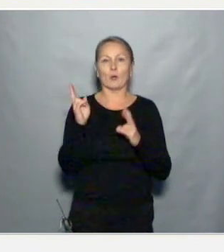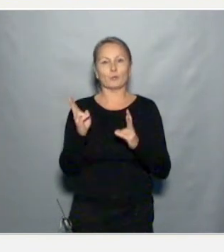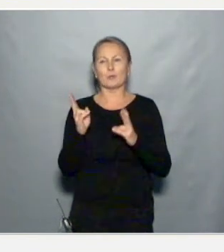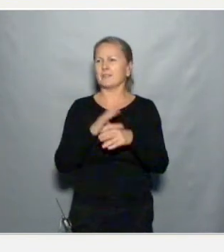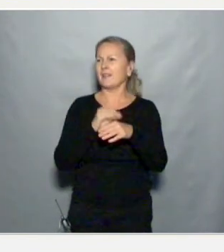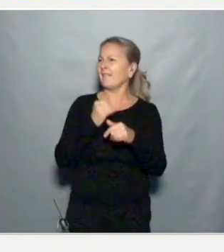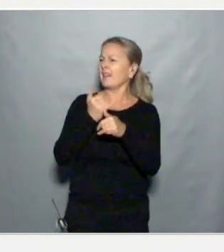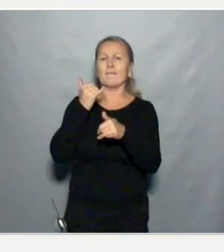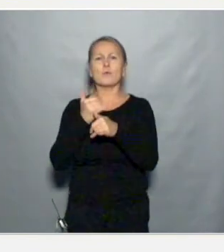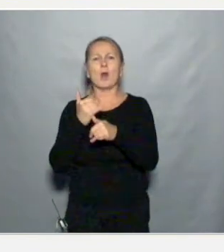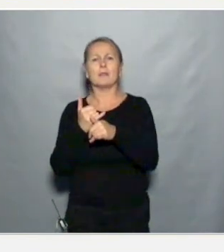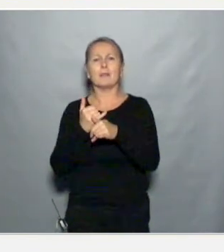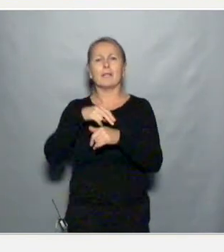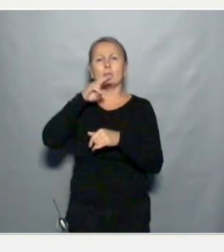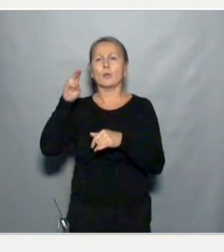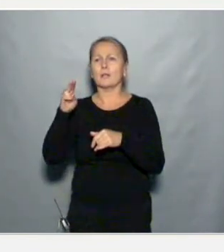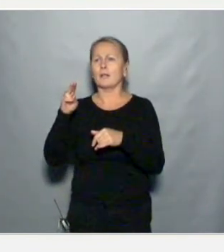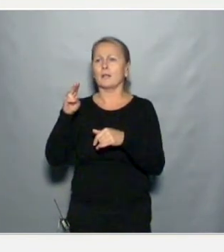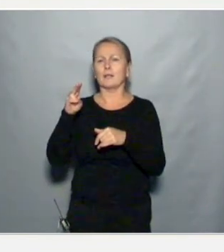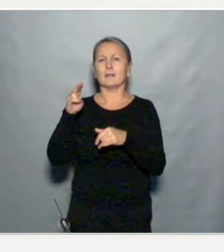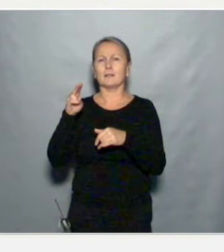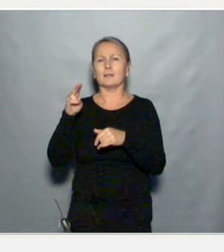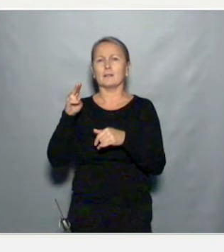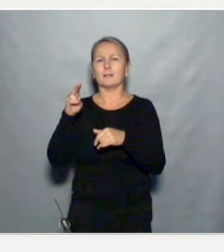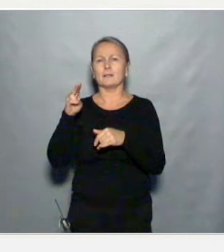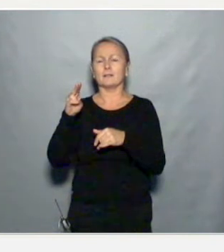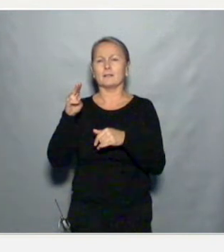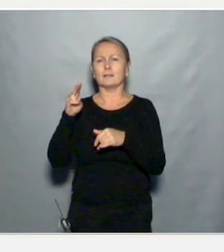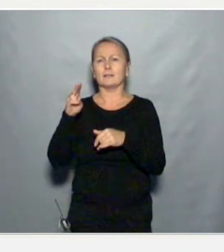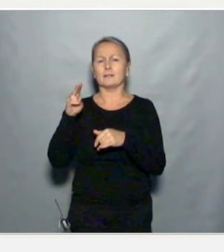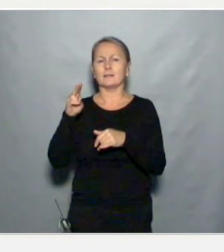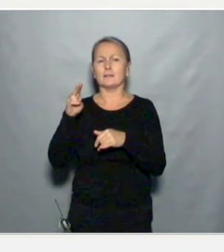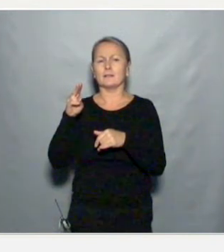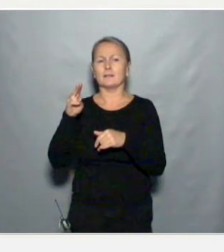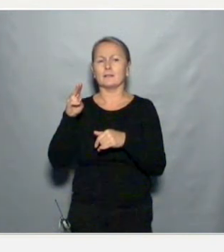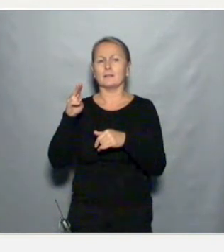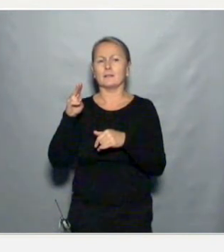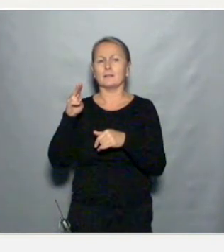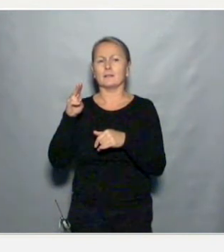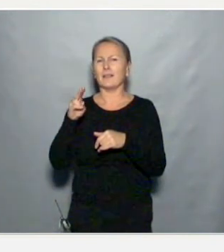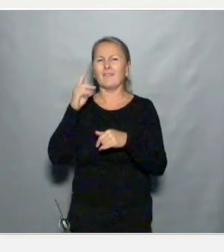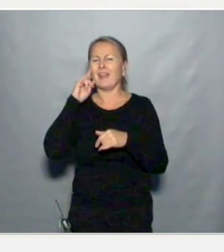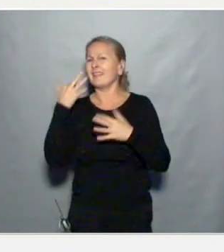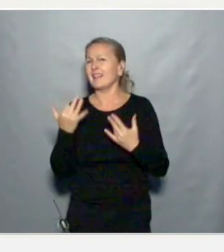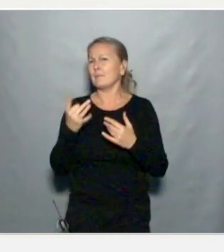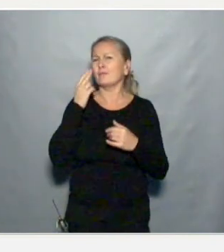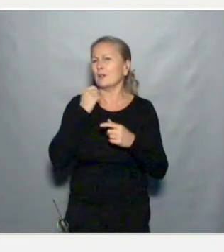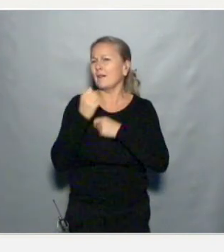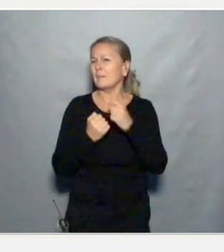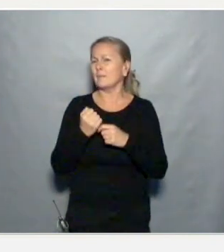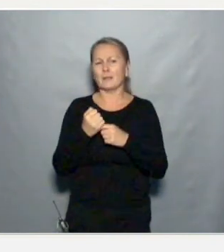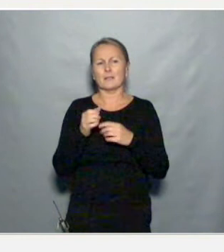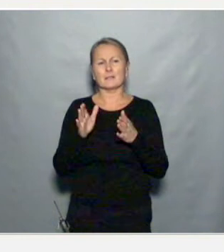vet inte hur det är här i Norge, jag är kanske okunnig. Jag är inte nonchalant, jag lovar. Eller försöker i alla fall inte vara det. Men